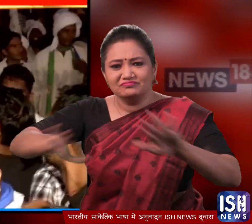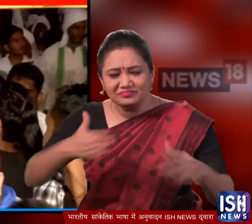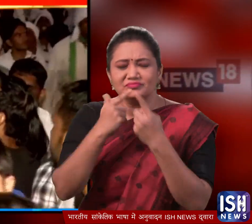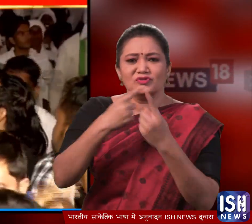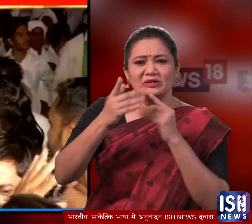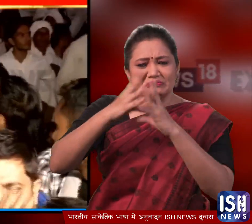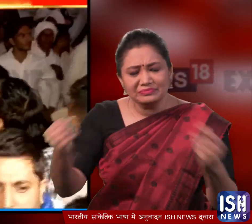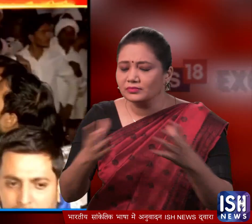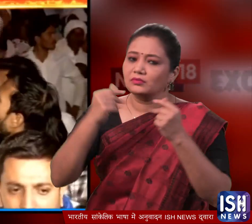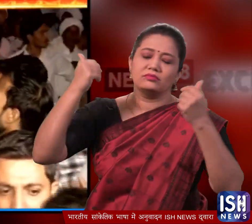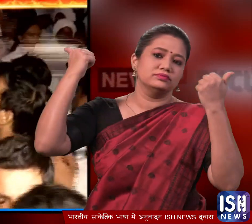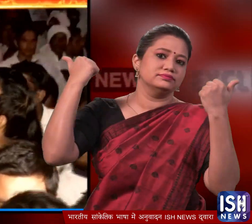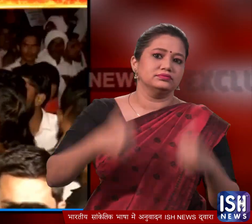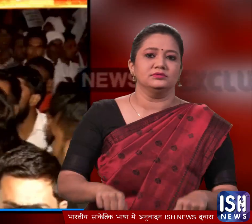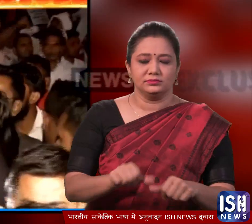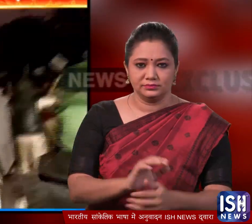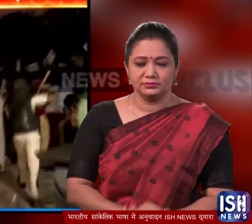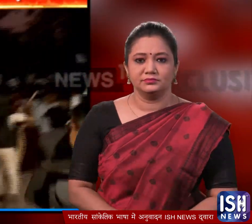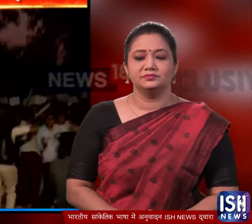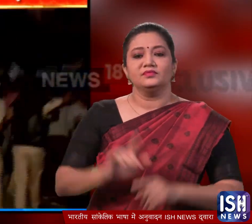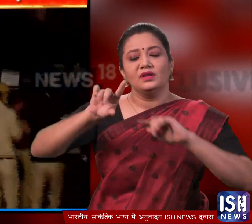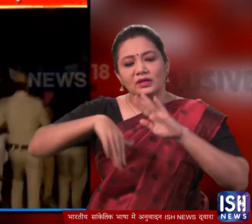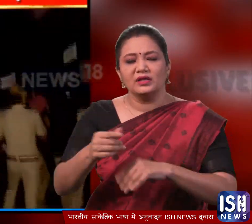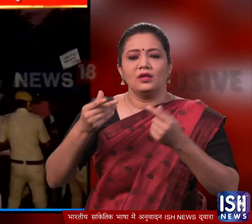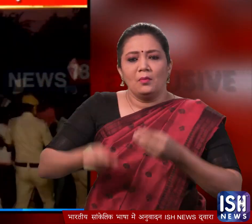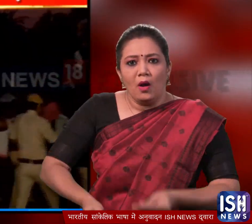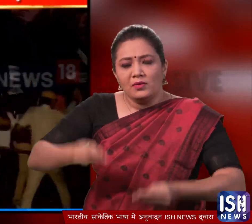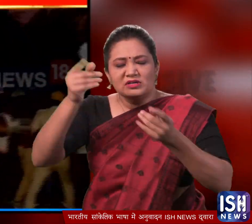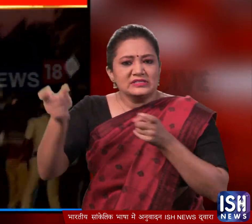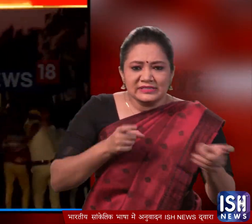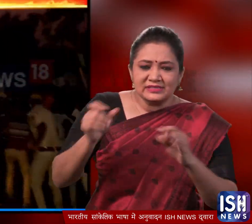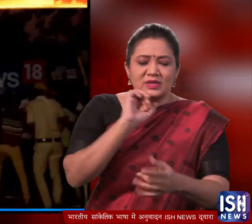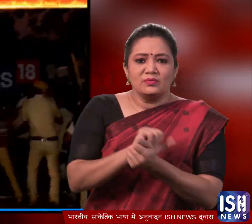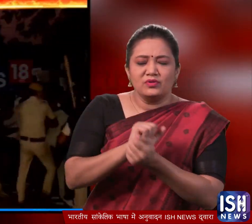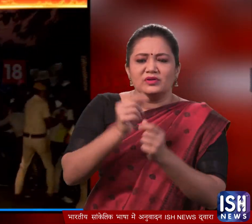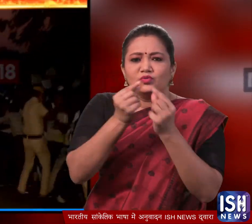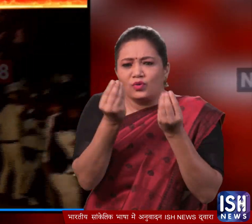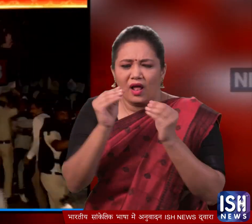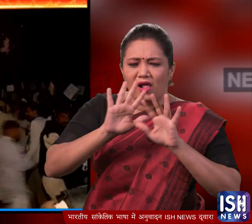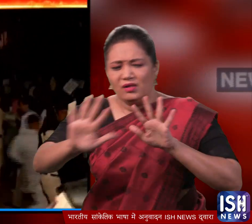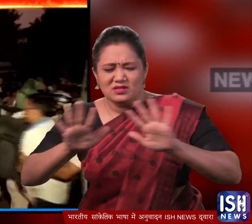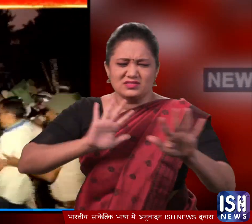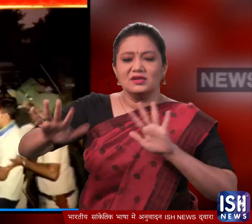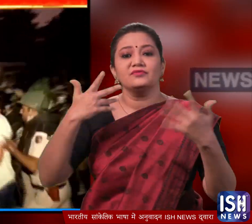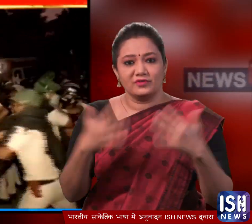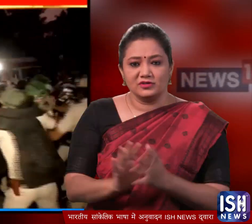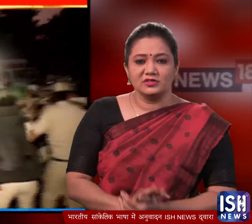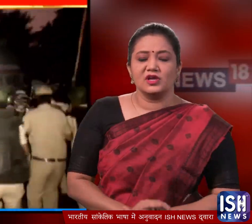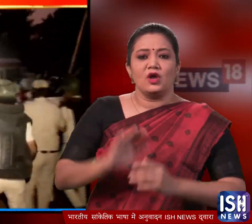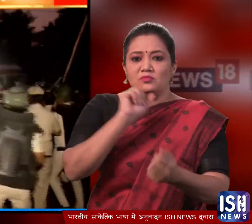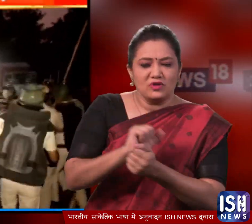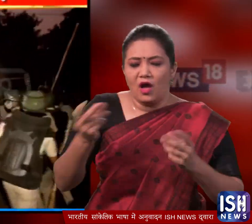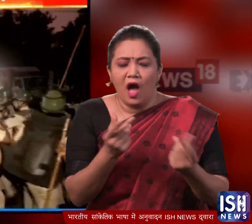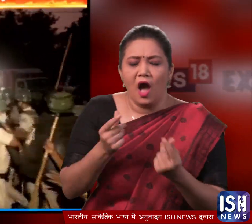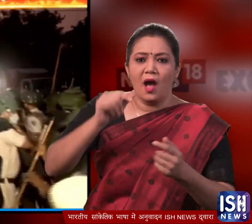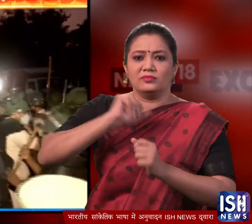की, मगर उसकी इस कोशिश का कोई असर नहीं हुआ। लिहाजा हालात संभालने के लिए पुलिस को हल्का बल प्रयोग करना पड़ा। पुलिस के एक्शन में आते